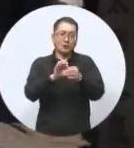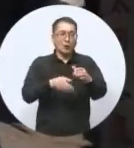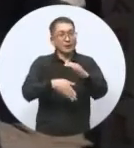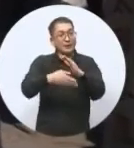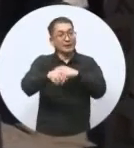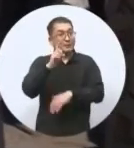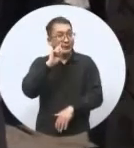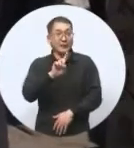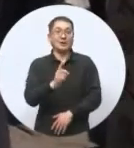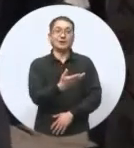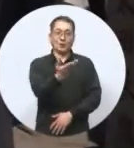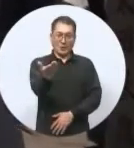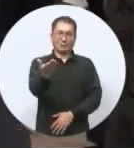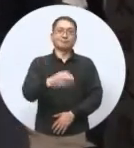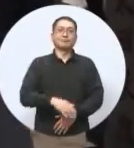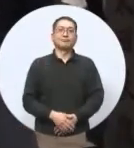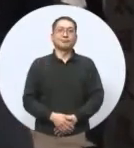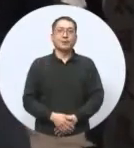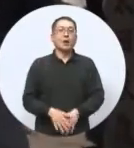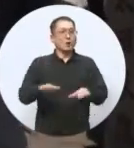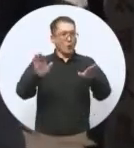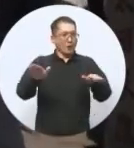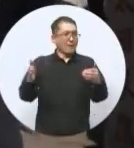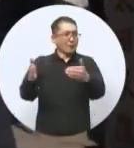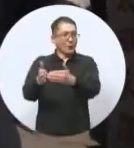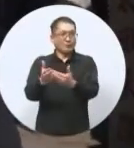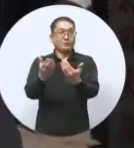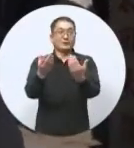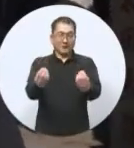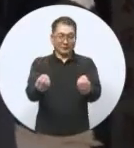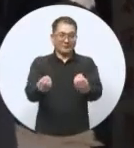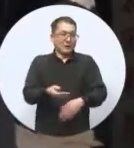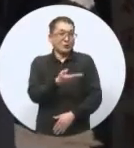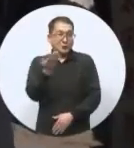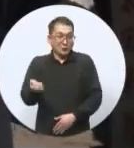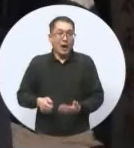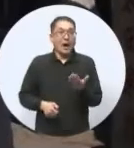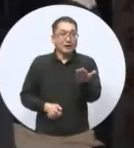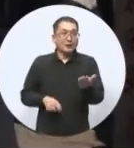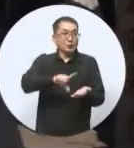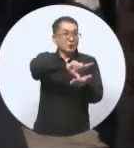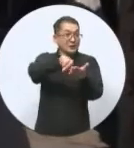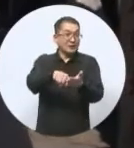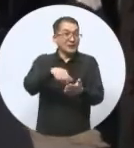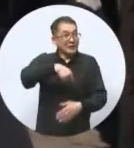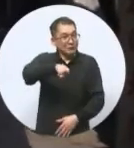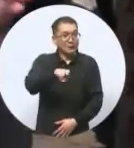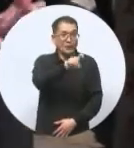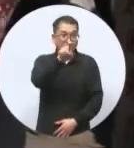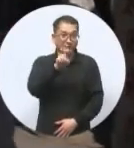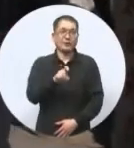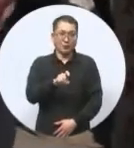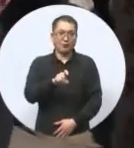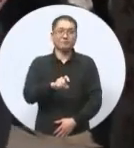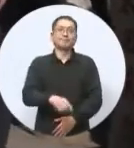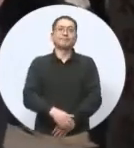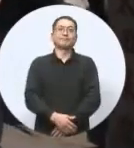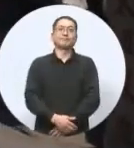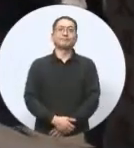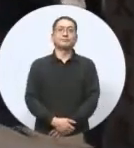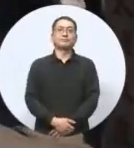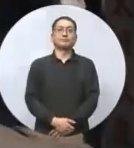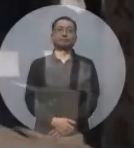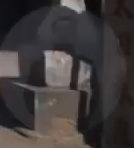いかがでしょうか。さあ、今回はここまでです。次回はあなたの地域にお邪魔するかもしれませんよ。